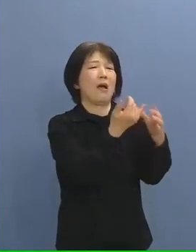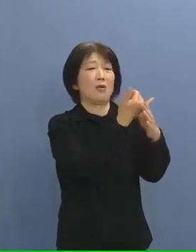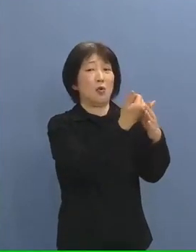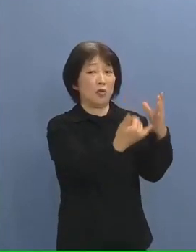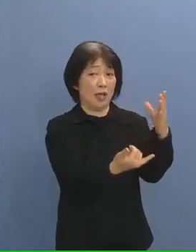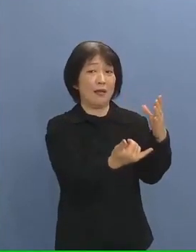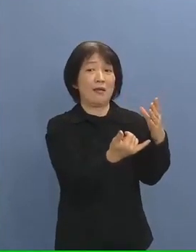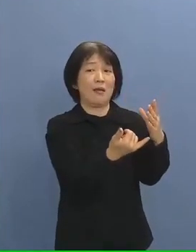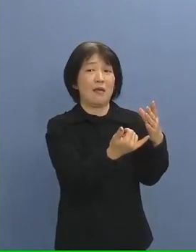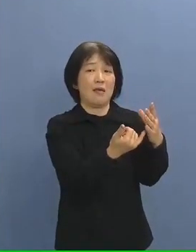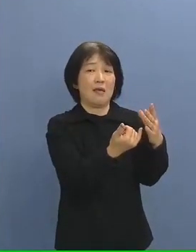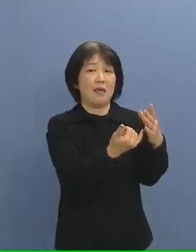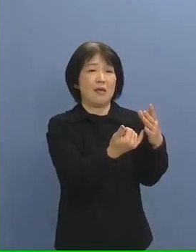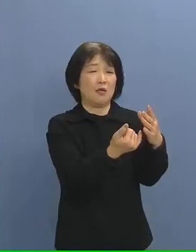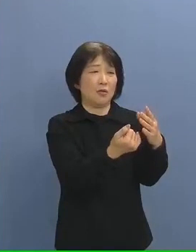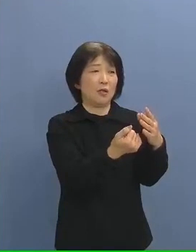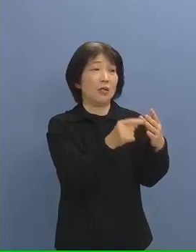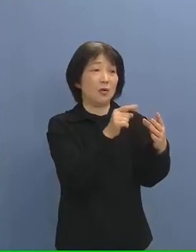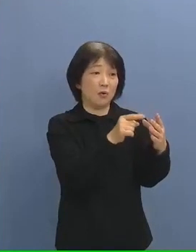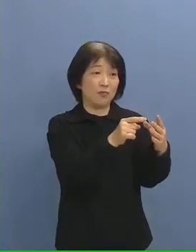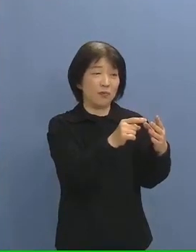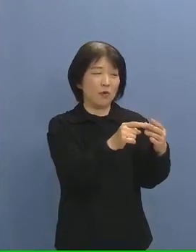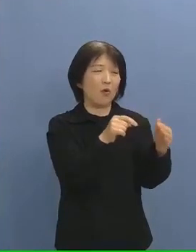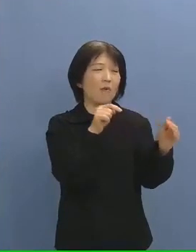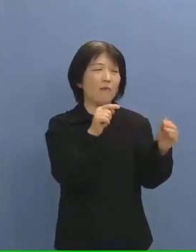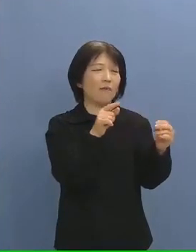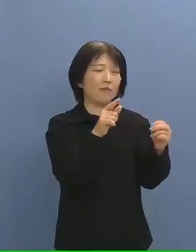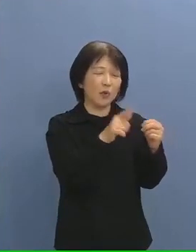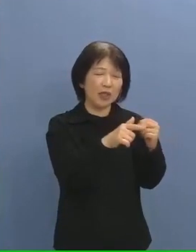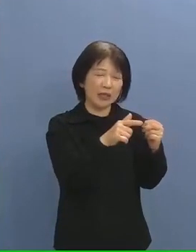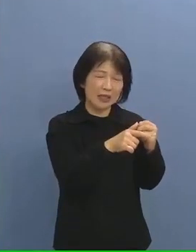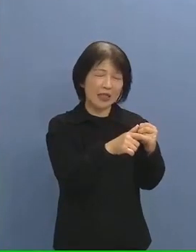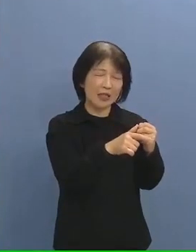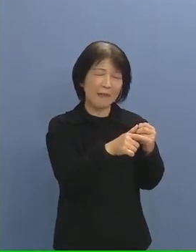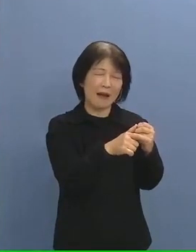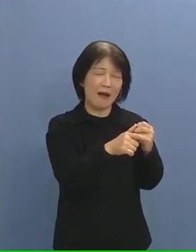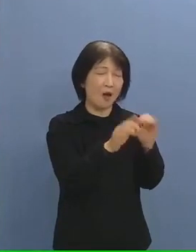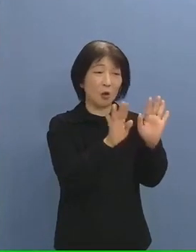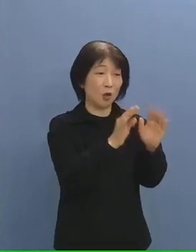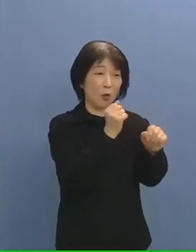った条件とするということはですね、やはり今のこう